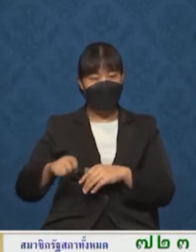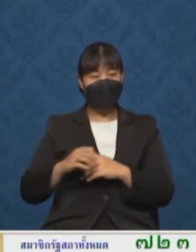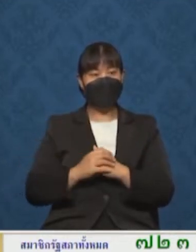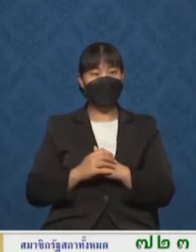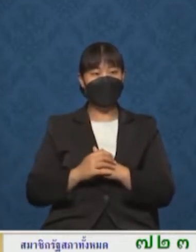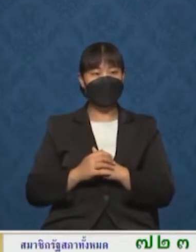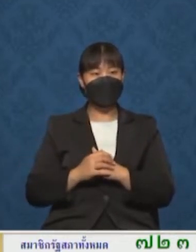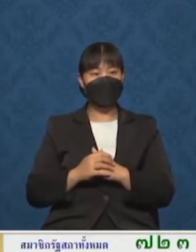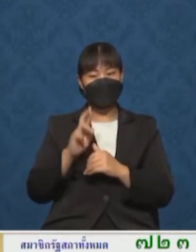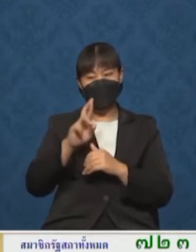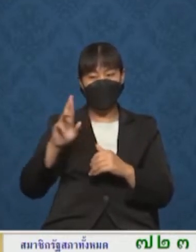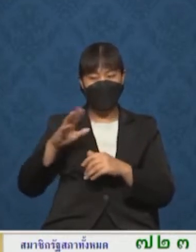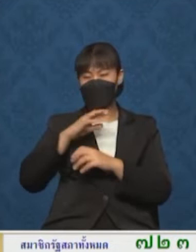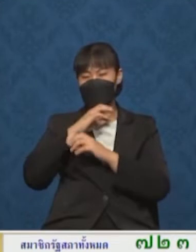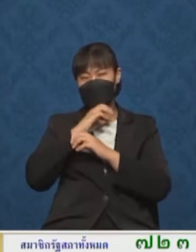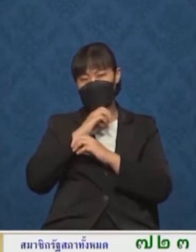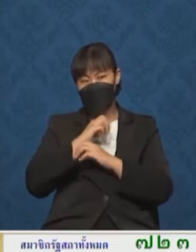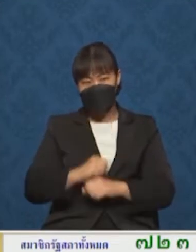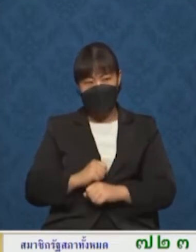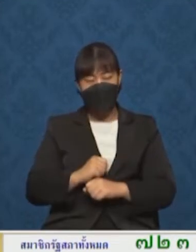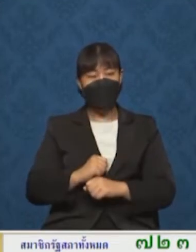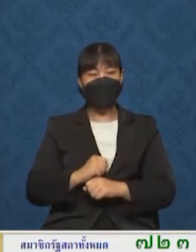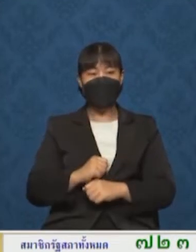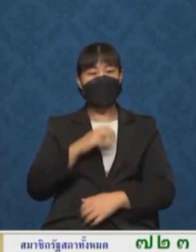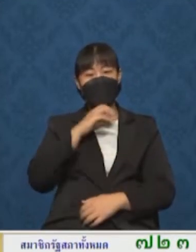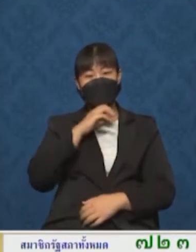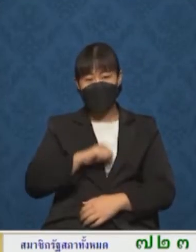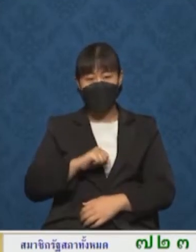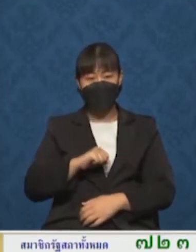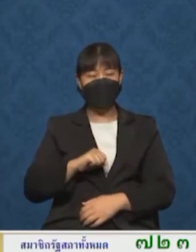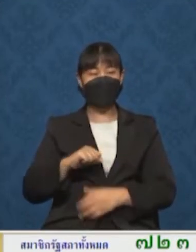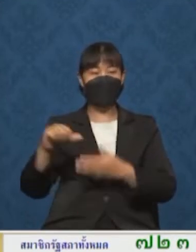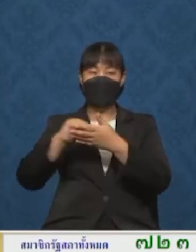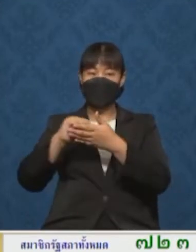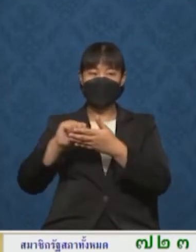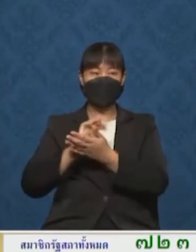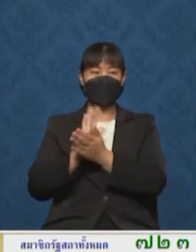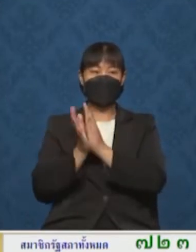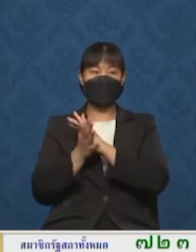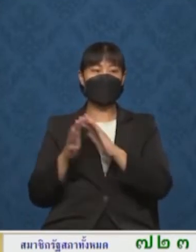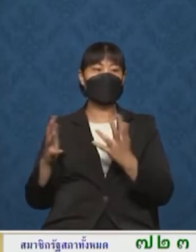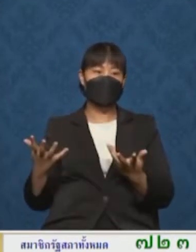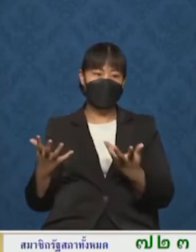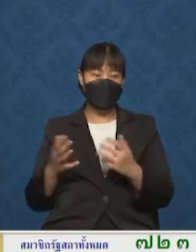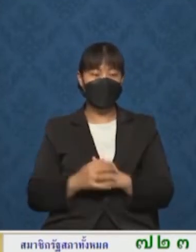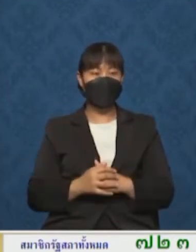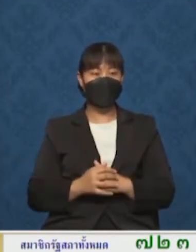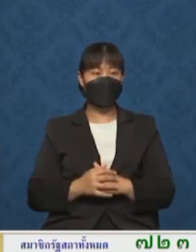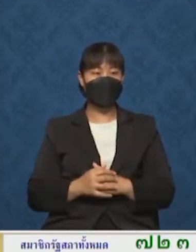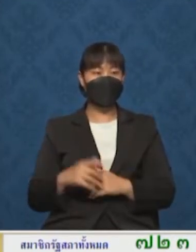มบุณาสิธราแล้วกไม่เคยเปลยนแลงมาตลอดอำนาจตรการณเราเคย